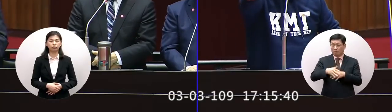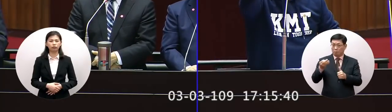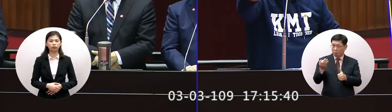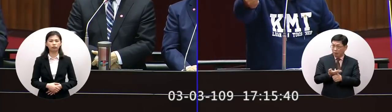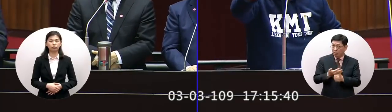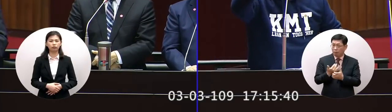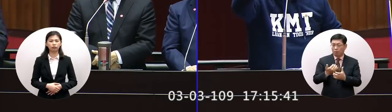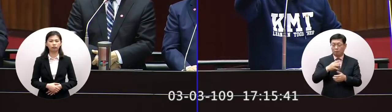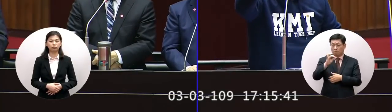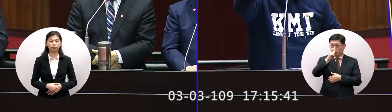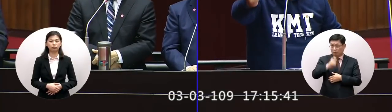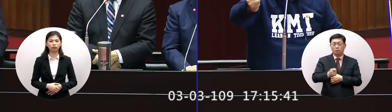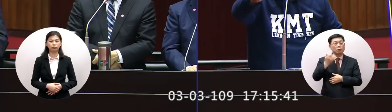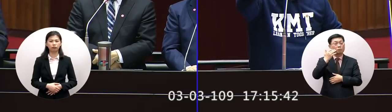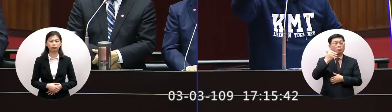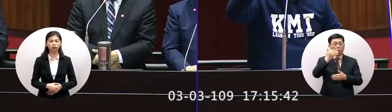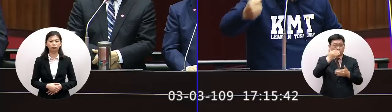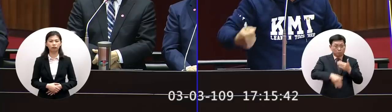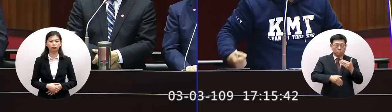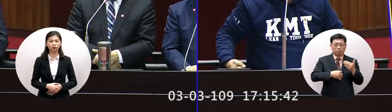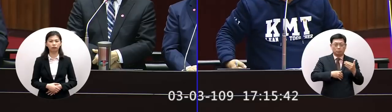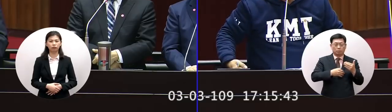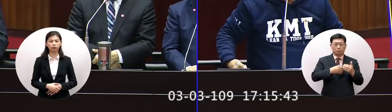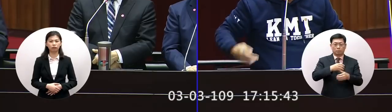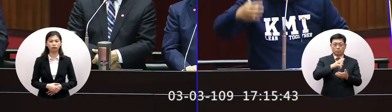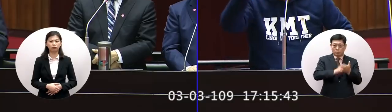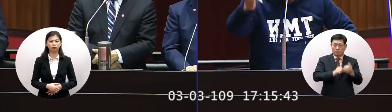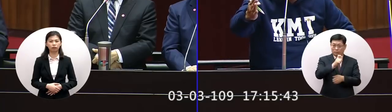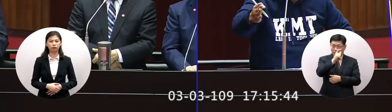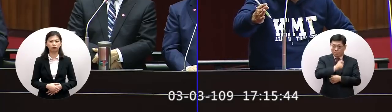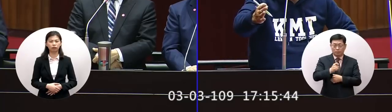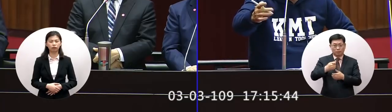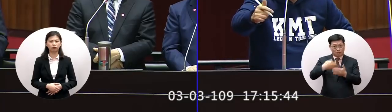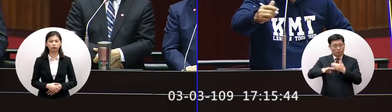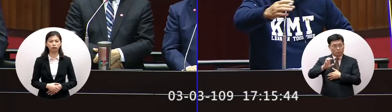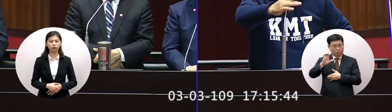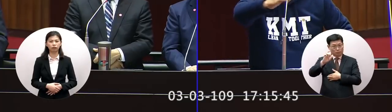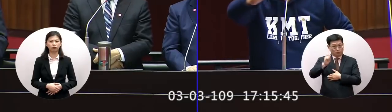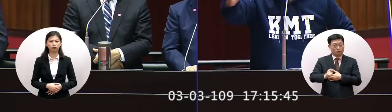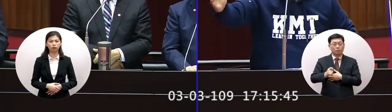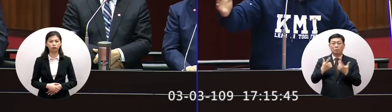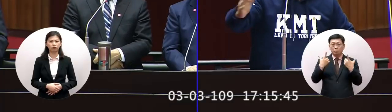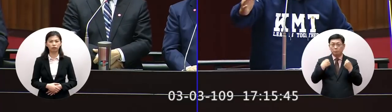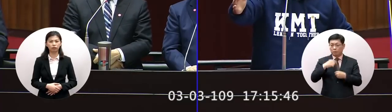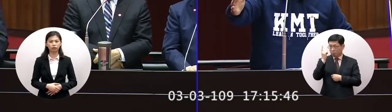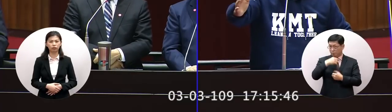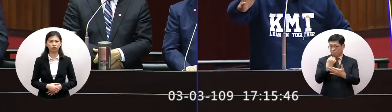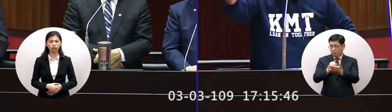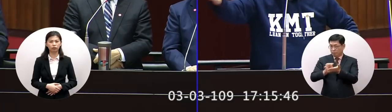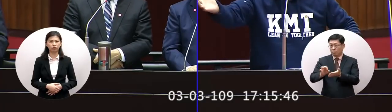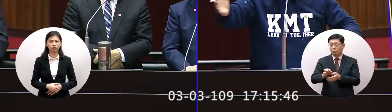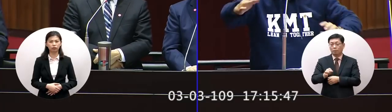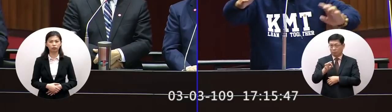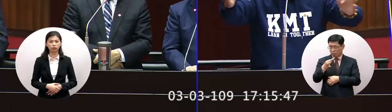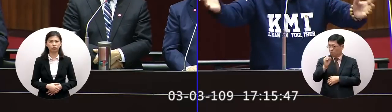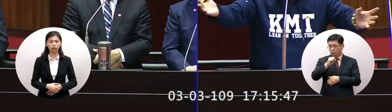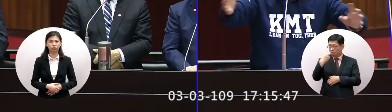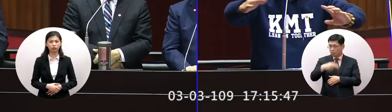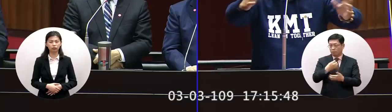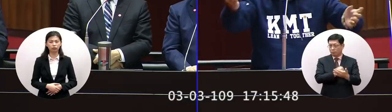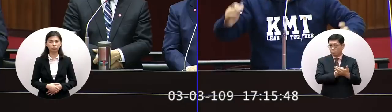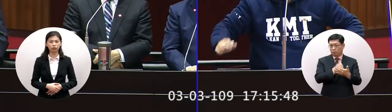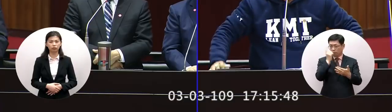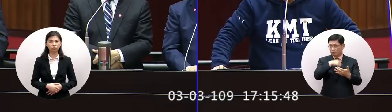100亿我跟你30亿啊，剩下90亿啊。原来 是不可以留用的，这一笔钱你不能再跟